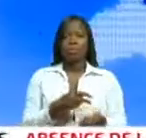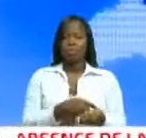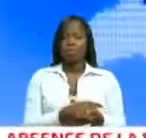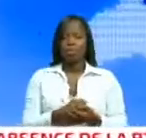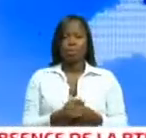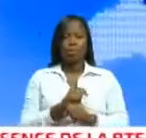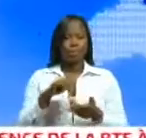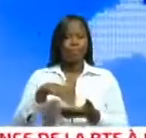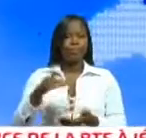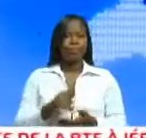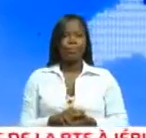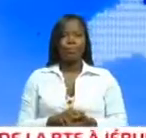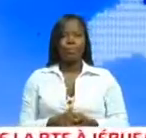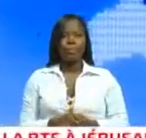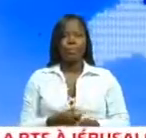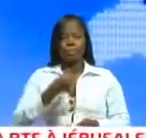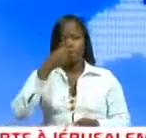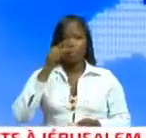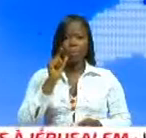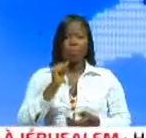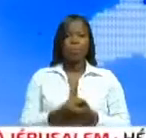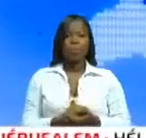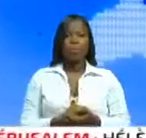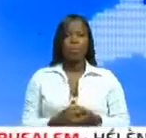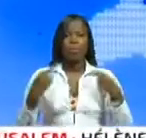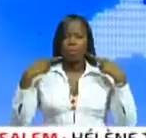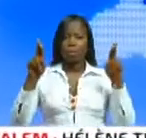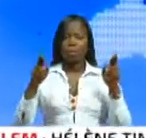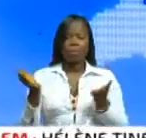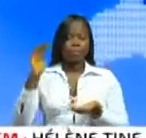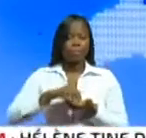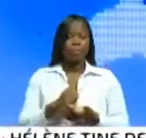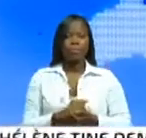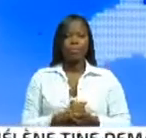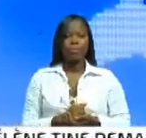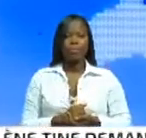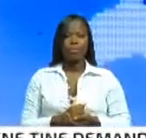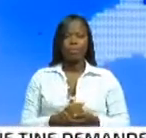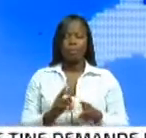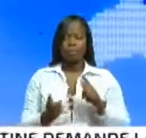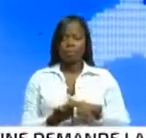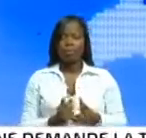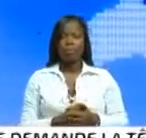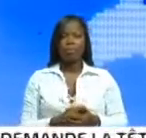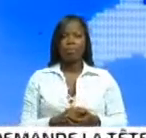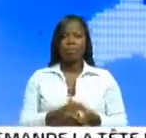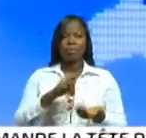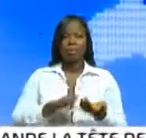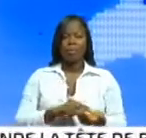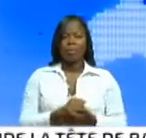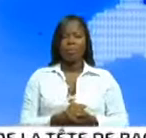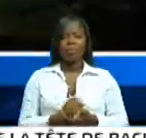et puis en bref au gabon ali bongo odimba réélu pour un second mandat il a obtenu 49 du 4